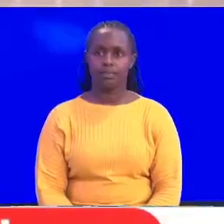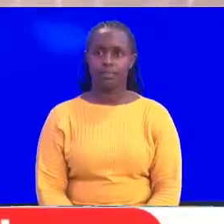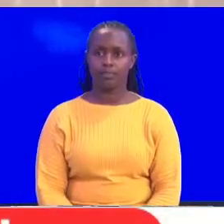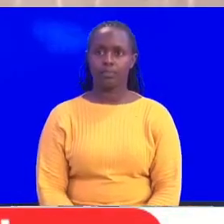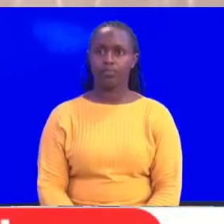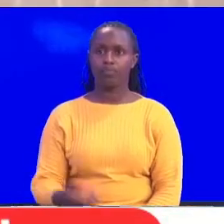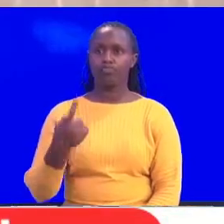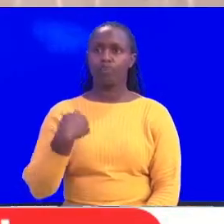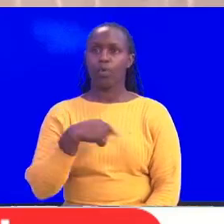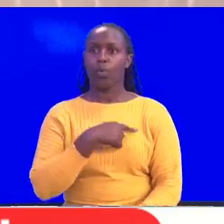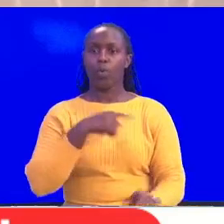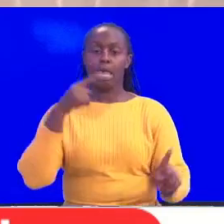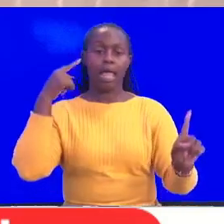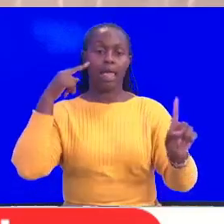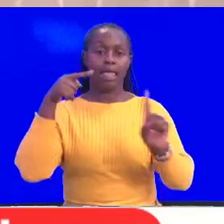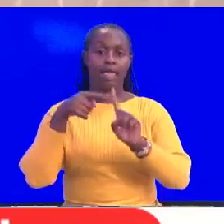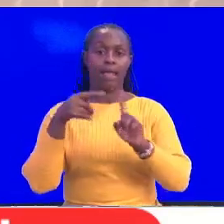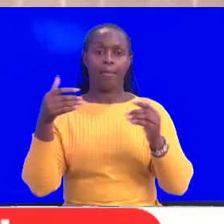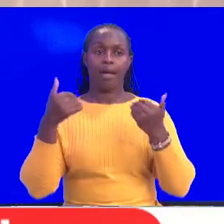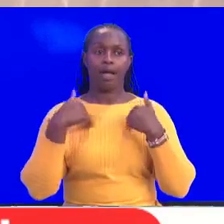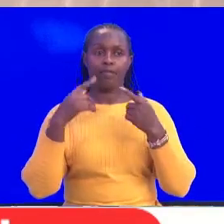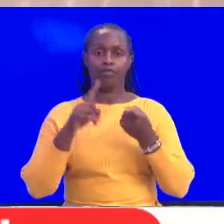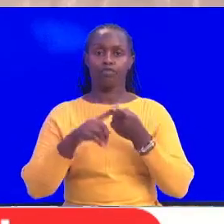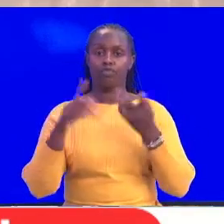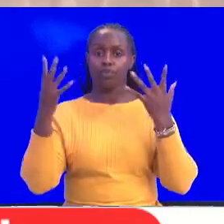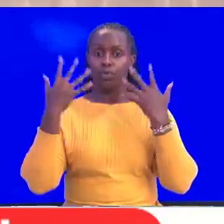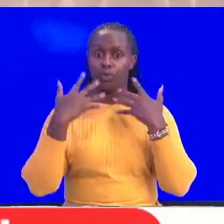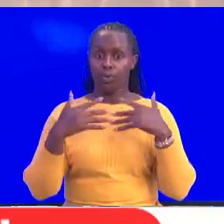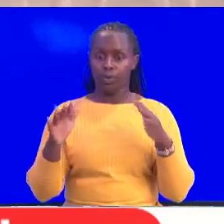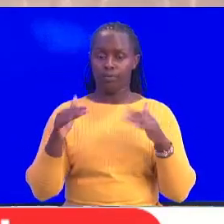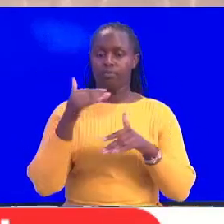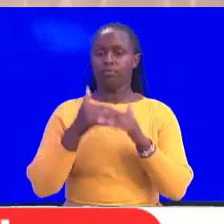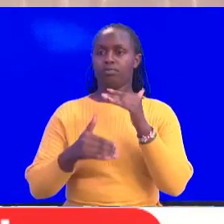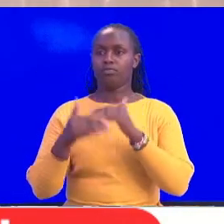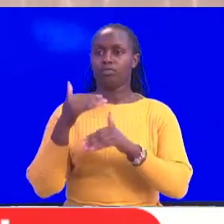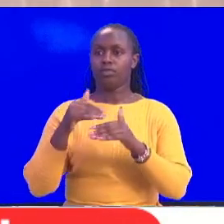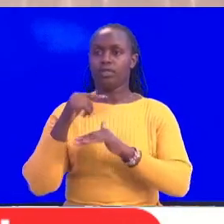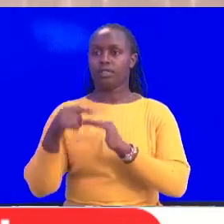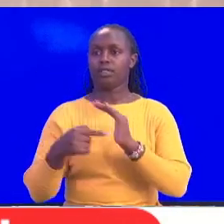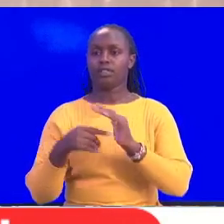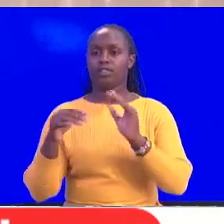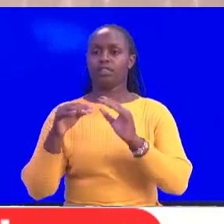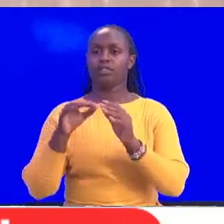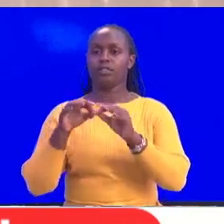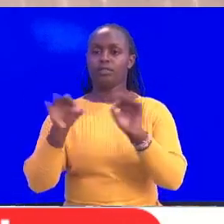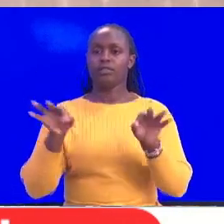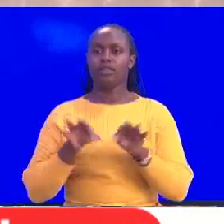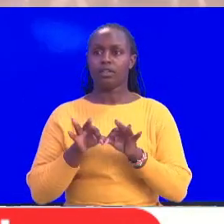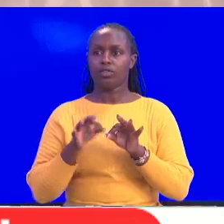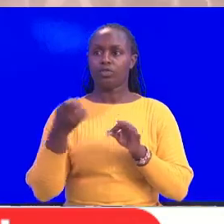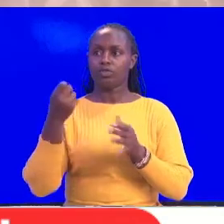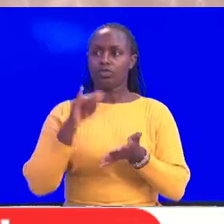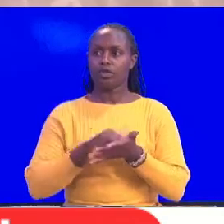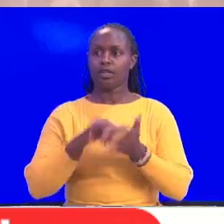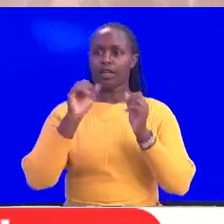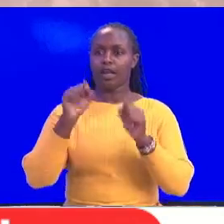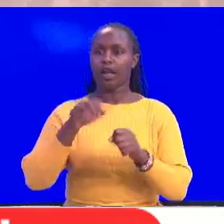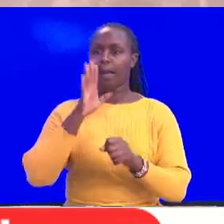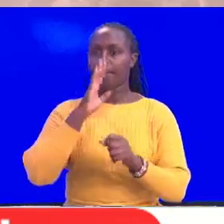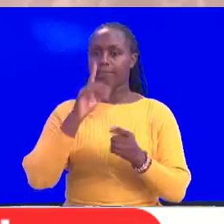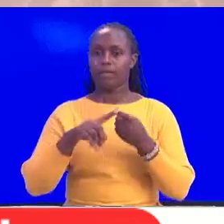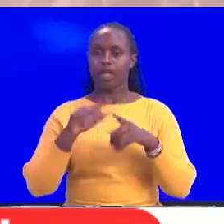Tuna nia ya kuweza kukamilisha uwanja huo ili uwe uwanja wa kipekee kwa soka